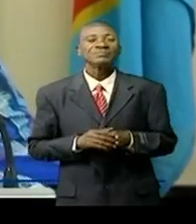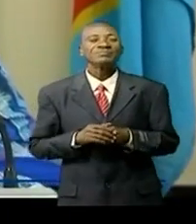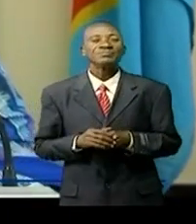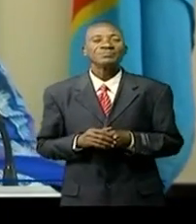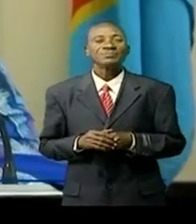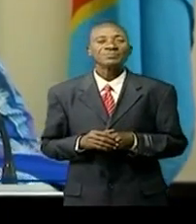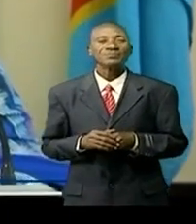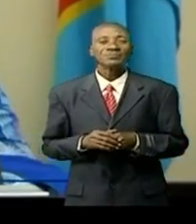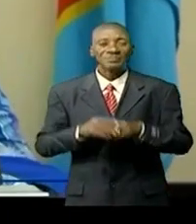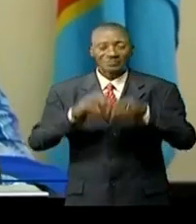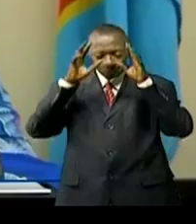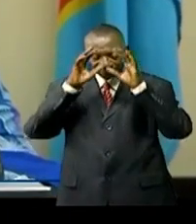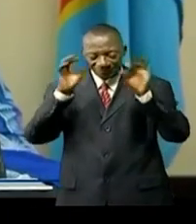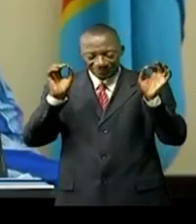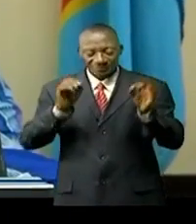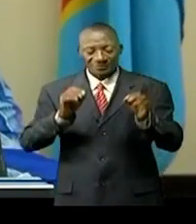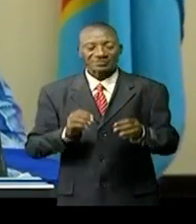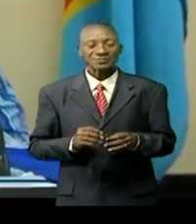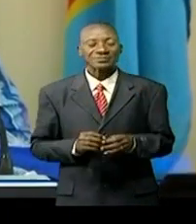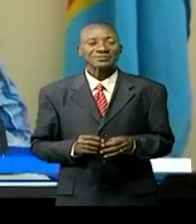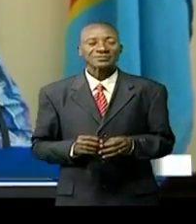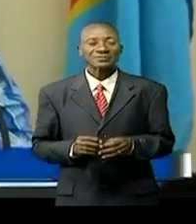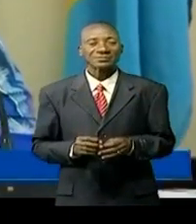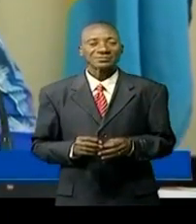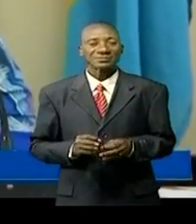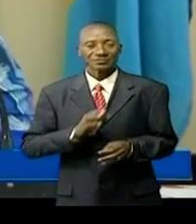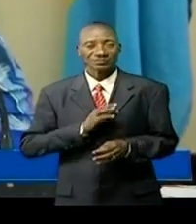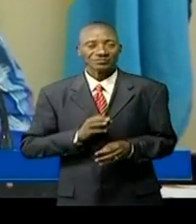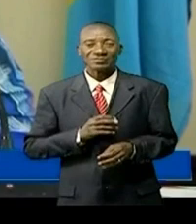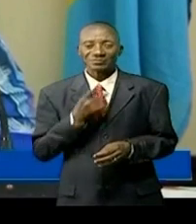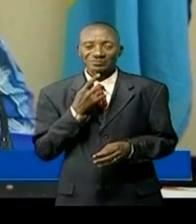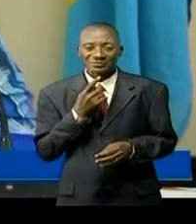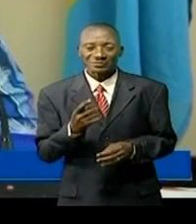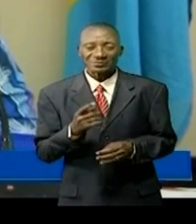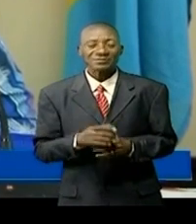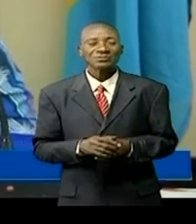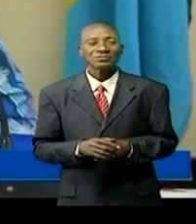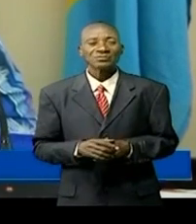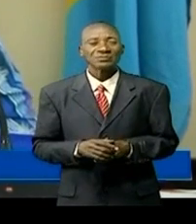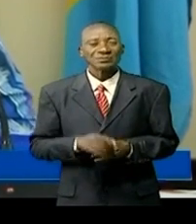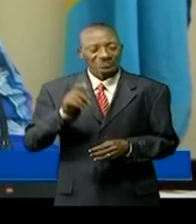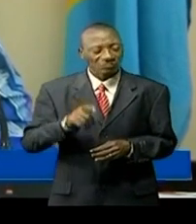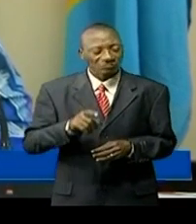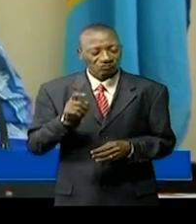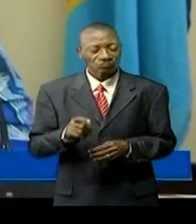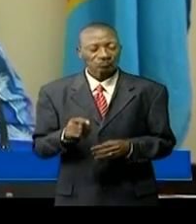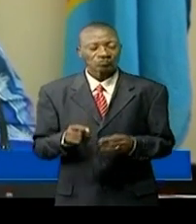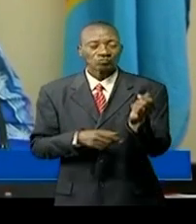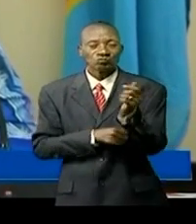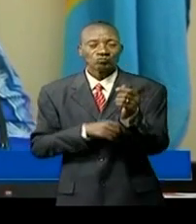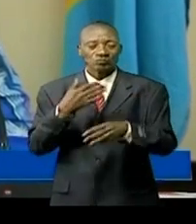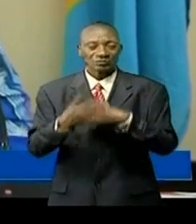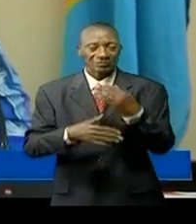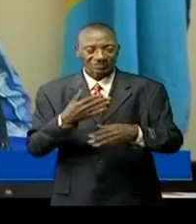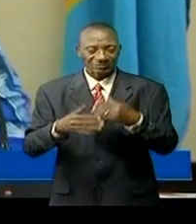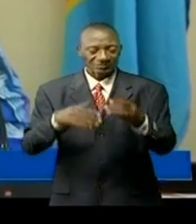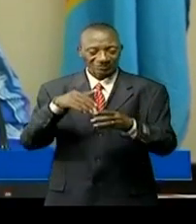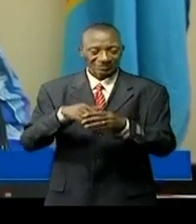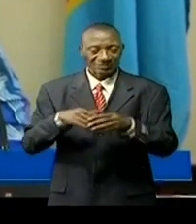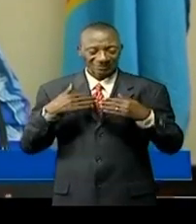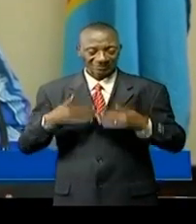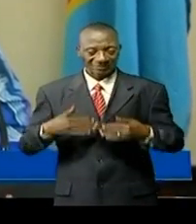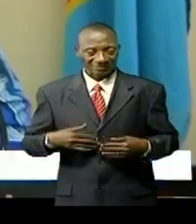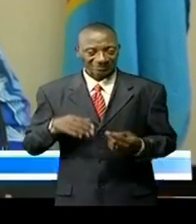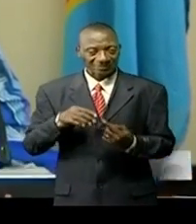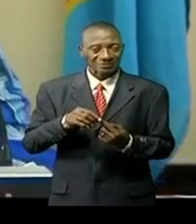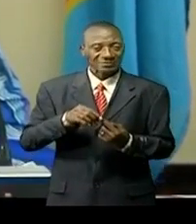mettra tous les moyens en jeu pour que les travailleurs de santé et particulièrement les